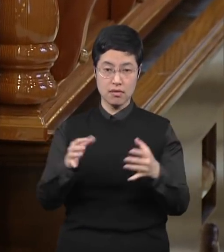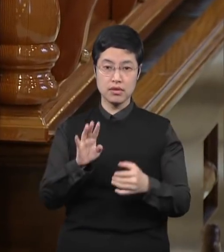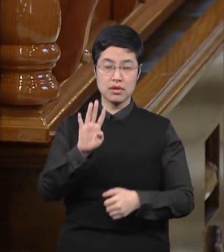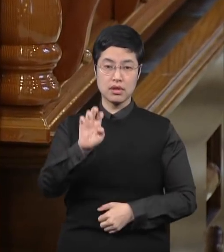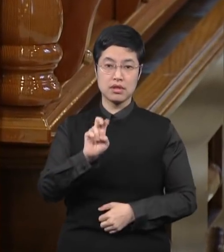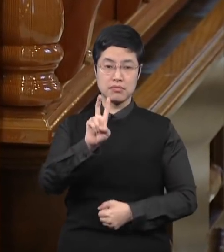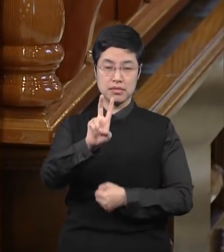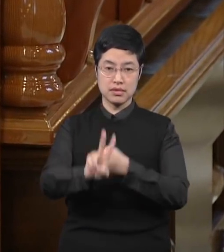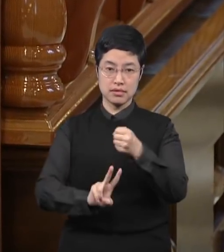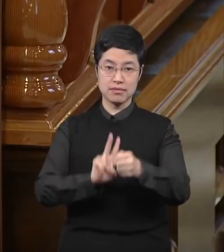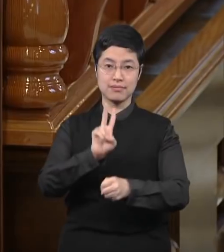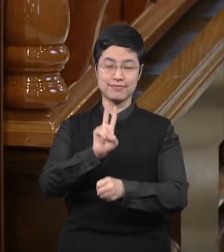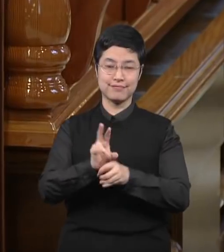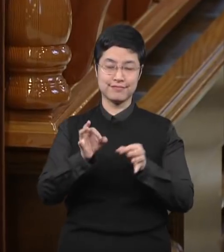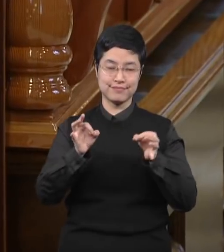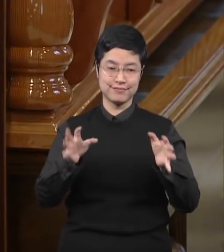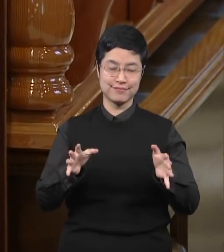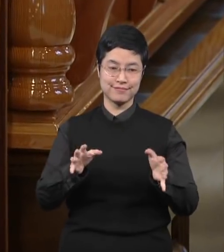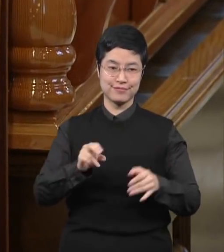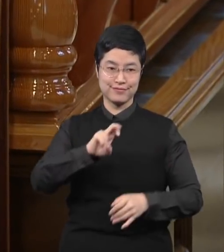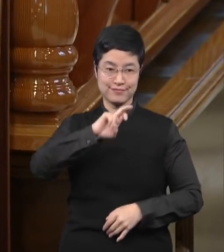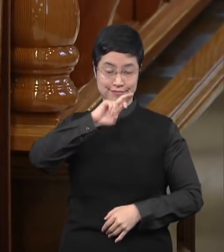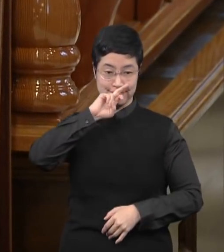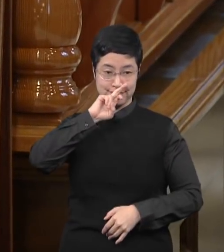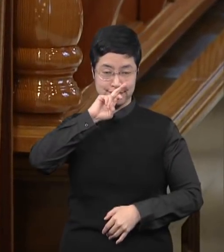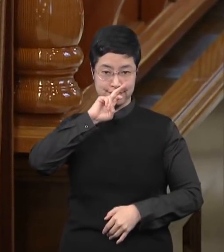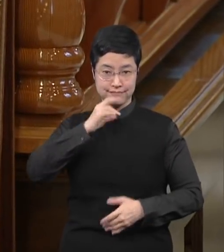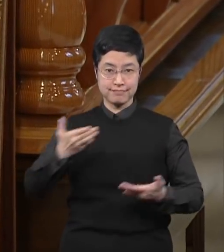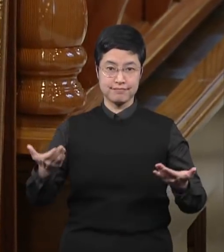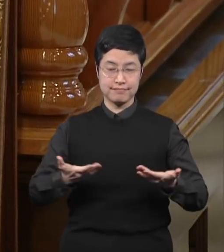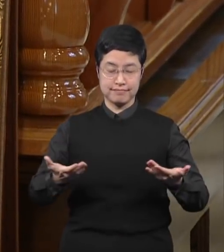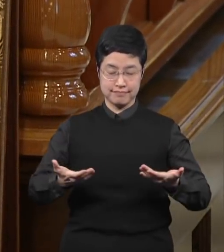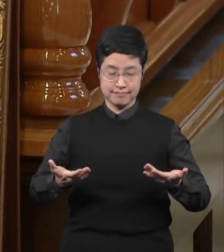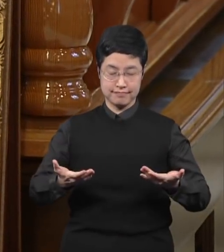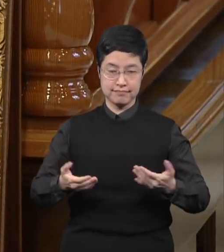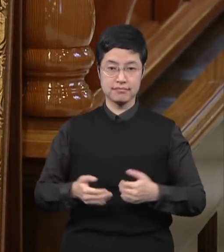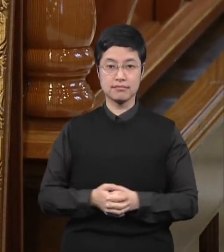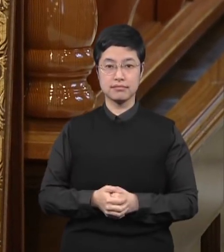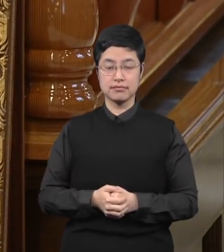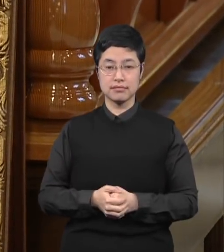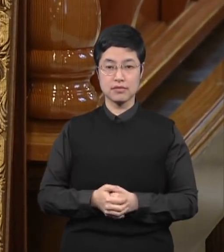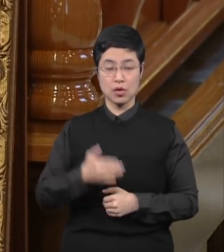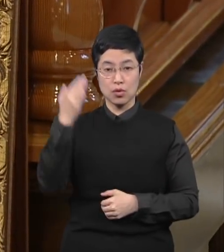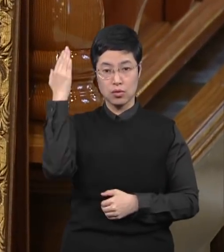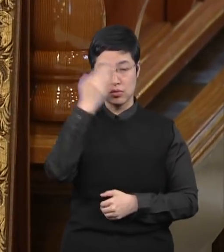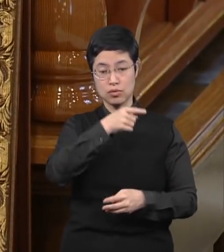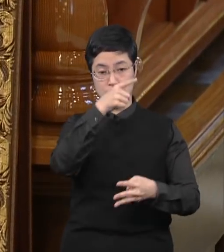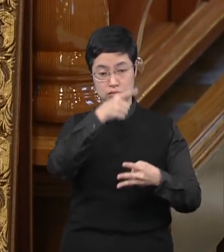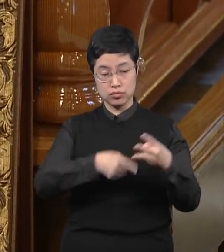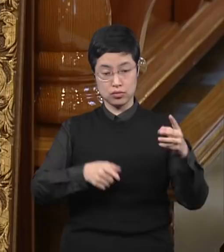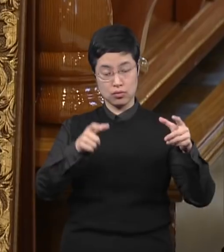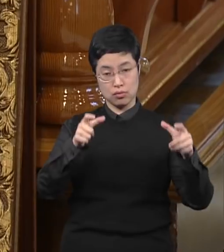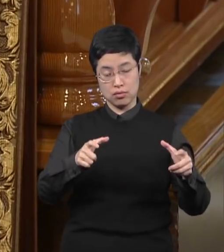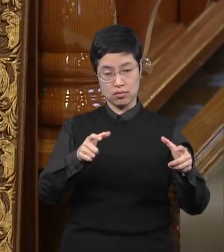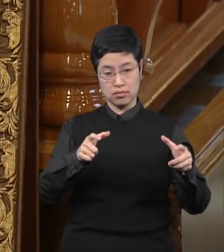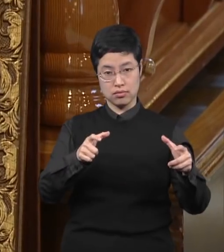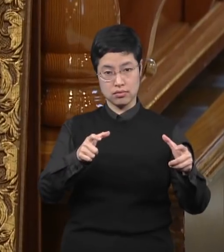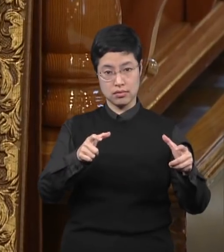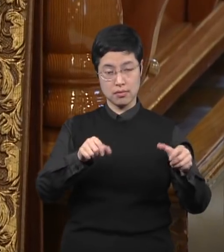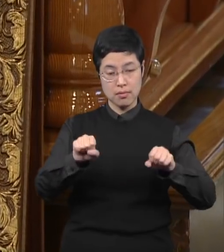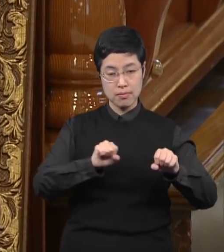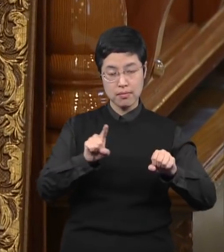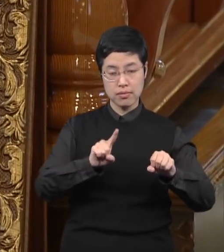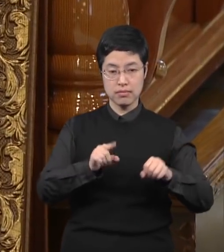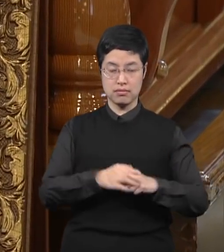42년간 주교 직무에 몸바치셨습니다. 청주교구에서는 본당